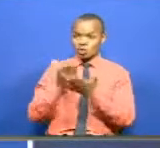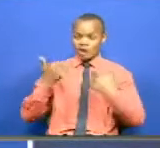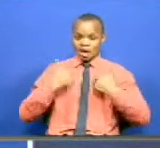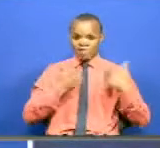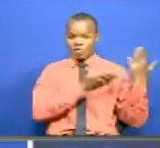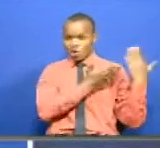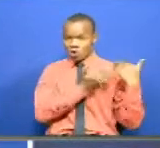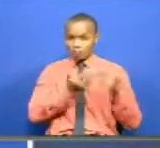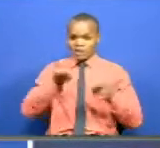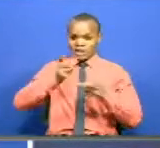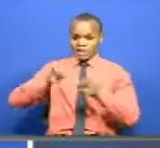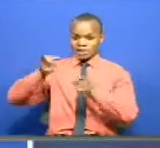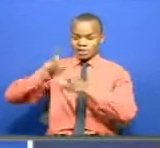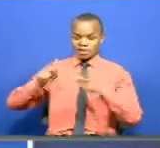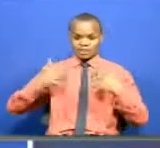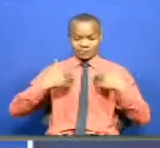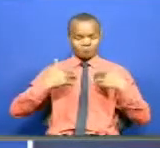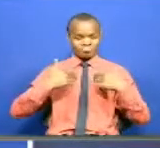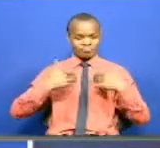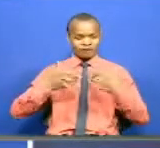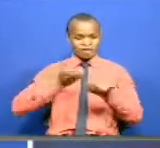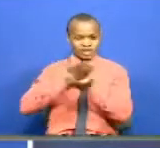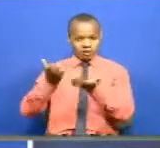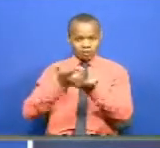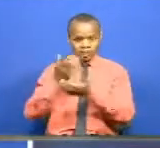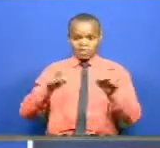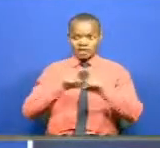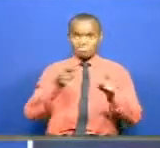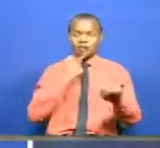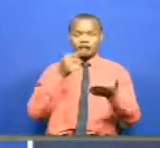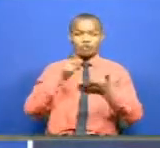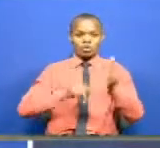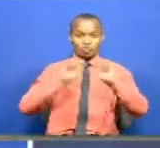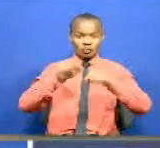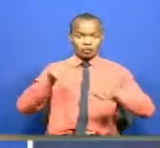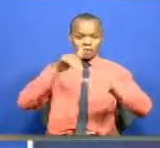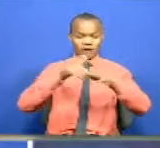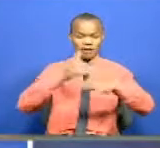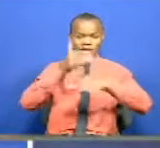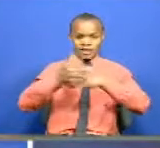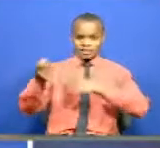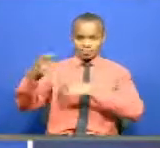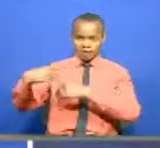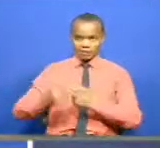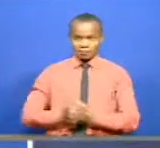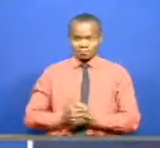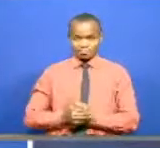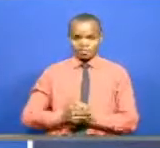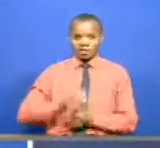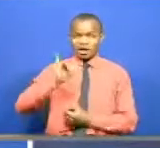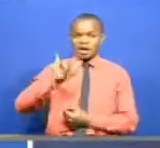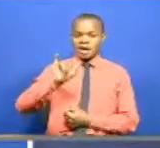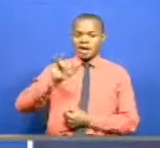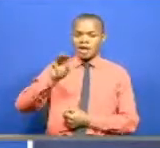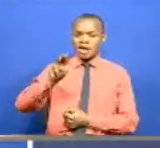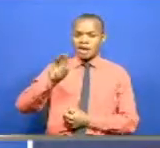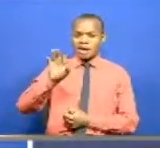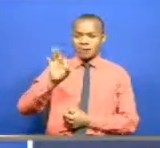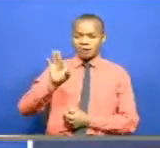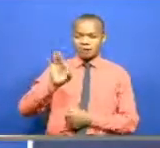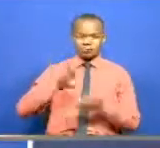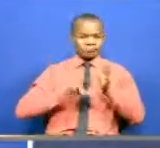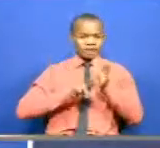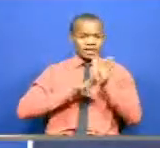nchi hii, likisema litatoa makisio yake ya ukuaji mwezi ujao. Kulingana na mwakilishi wa shirika hilo hapa nchini,